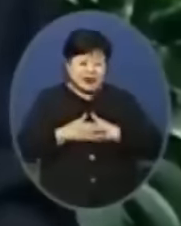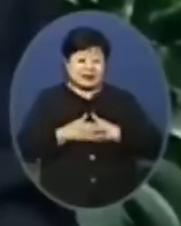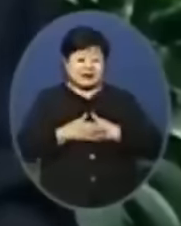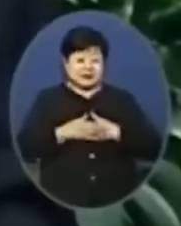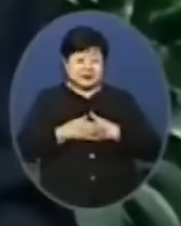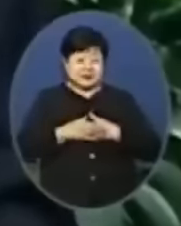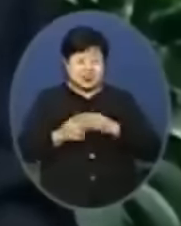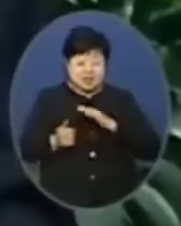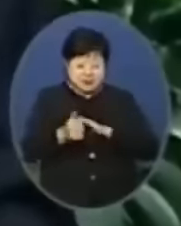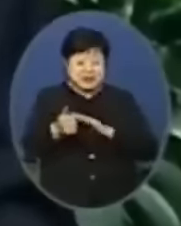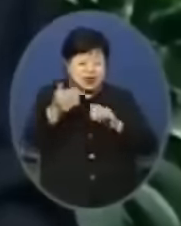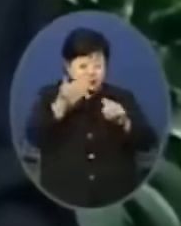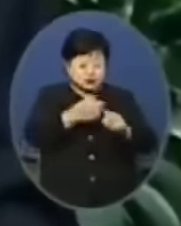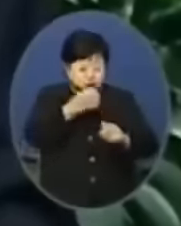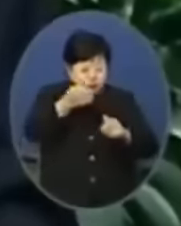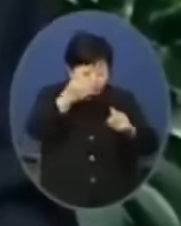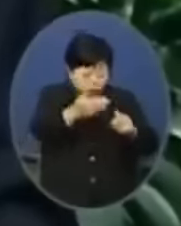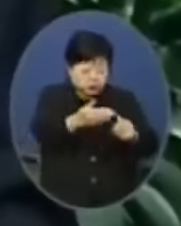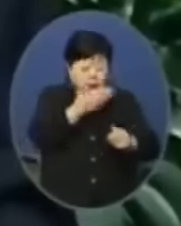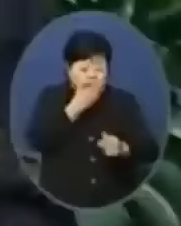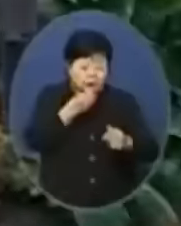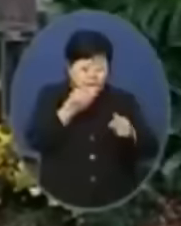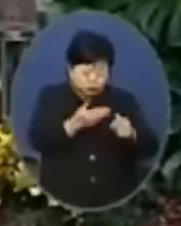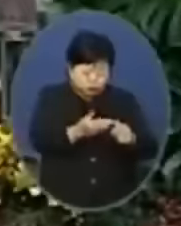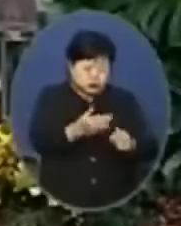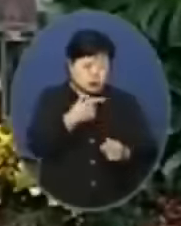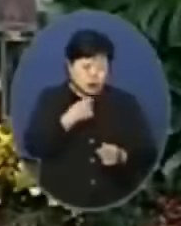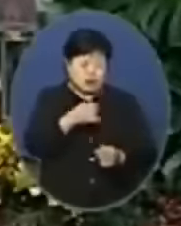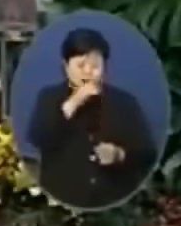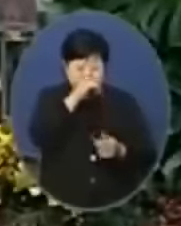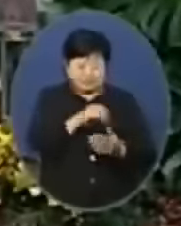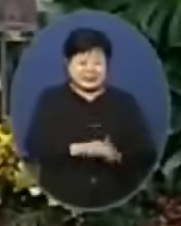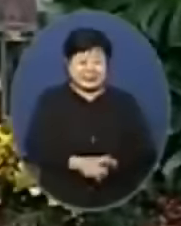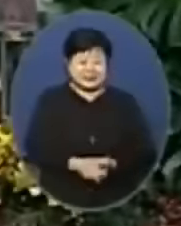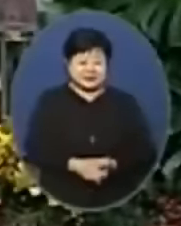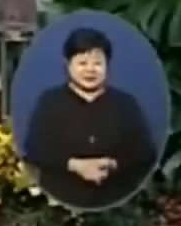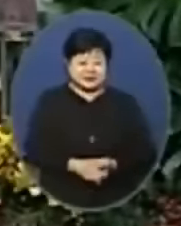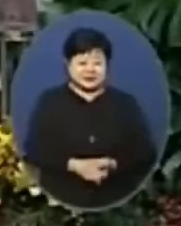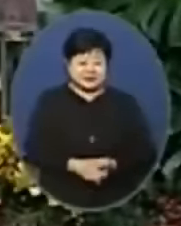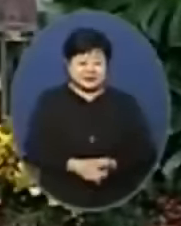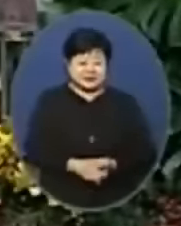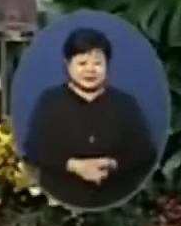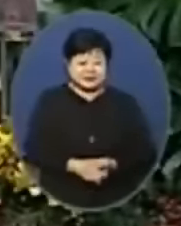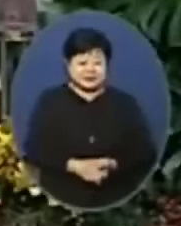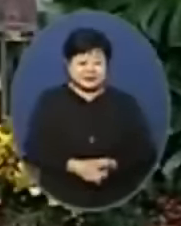어찌하든지 희망차고 꿈을 갖고 행복하게 되기를 원하시는 것입니다.